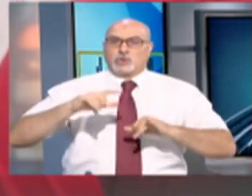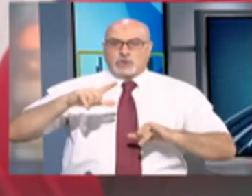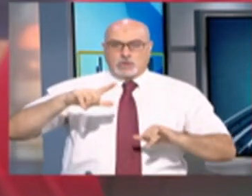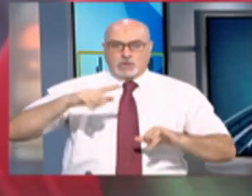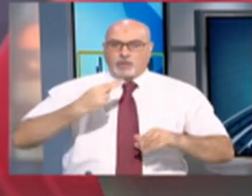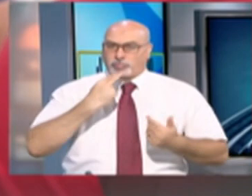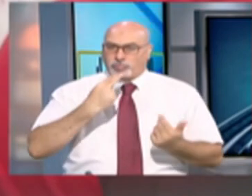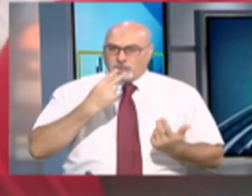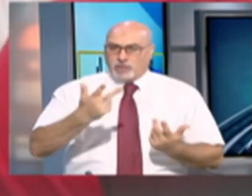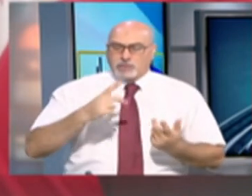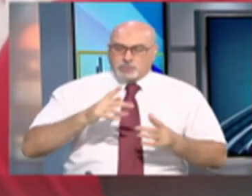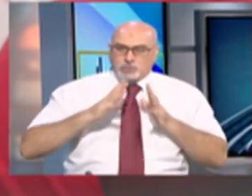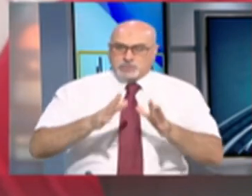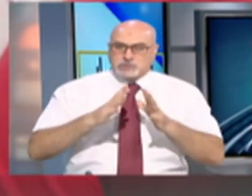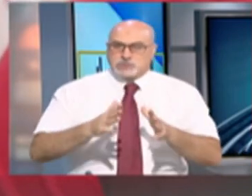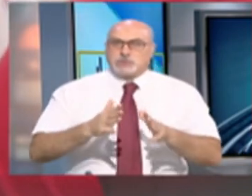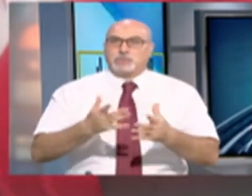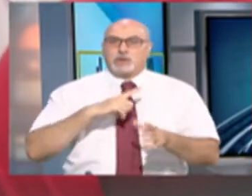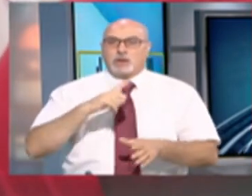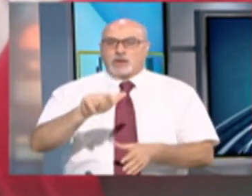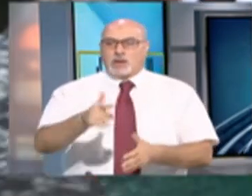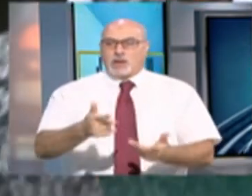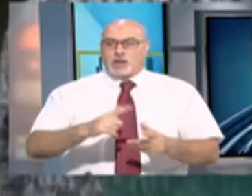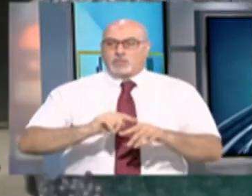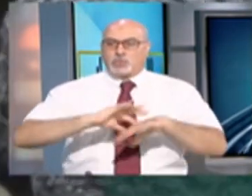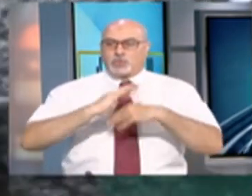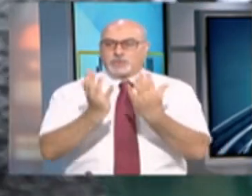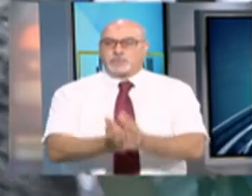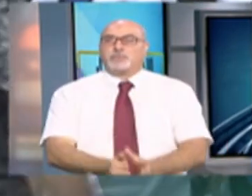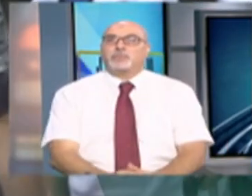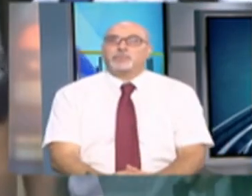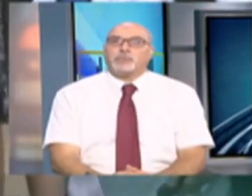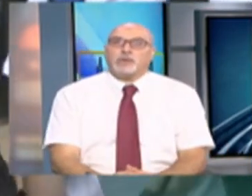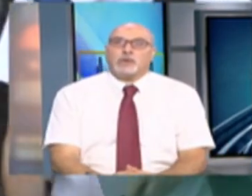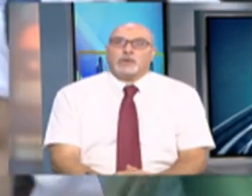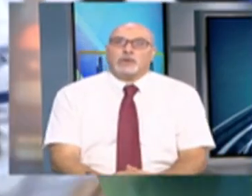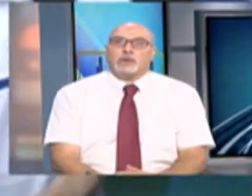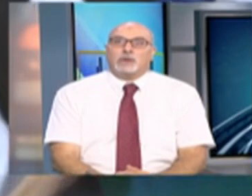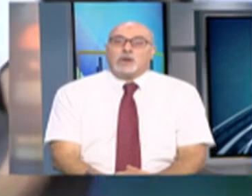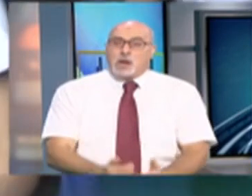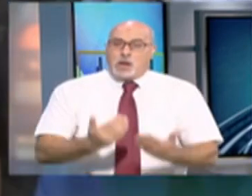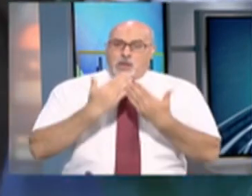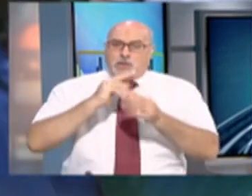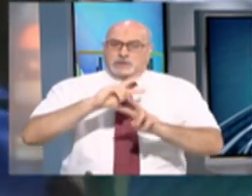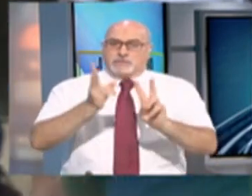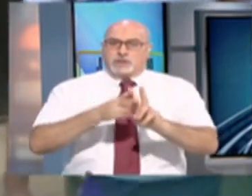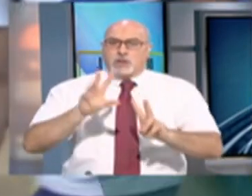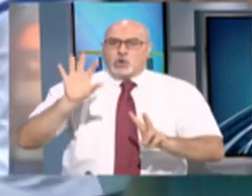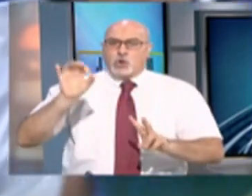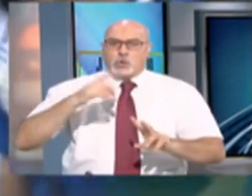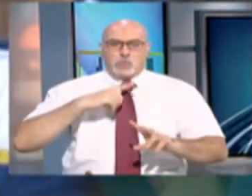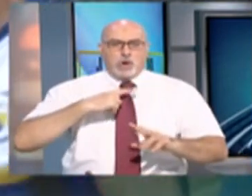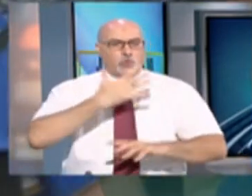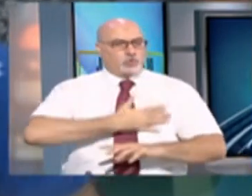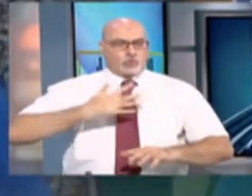والرياضيين المتوسطين باش يتلموا في سقف واحد. شكرا لكم. نحن سعداء بوجودنا في